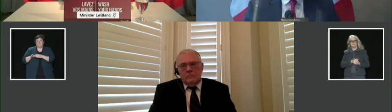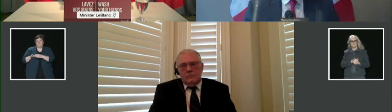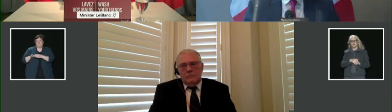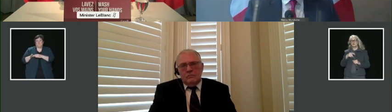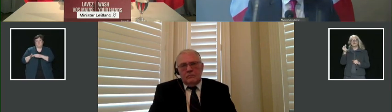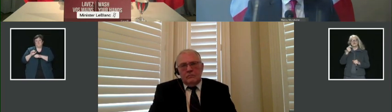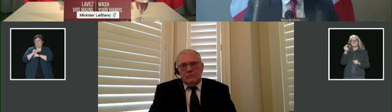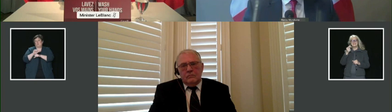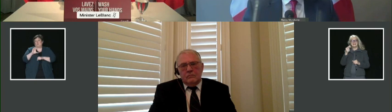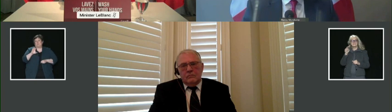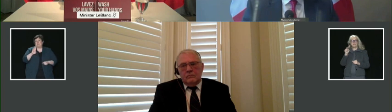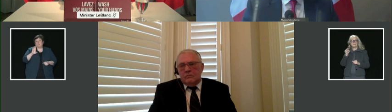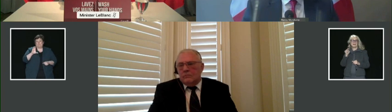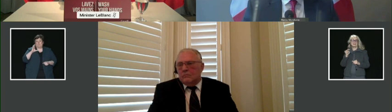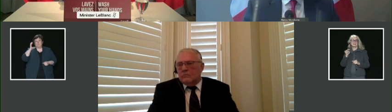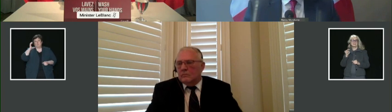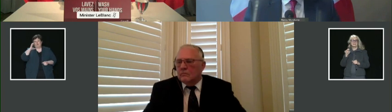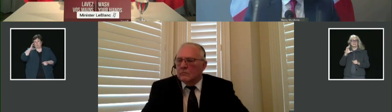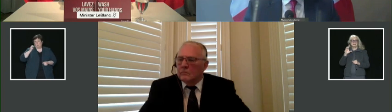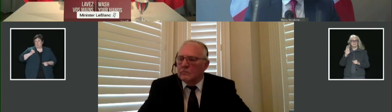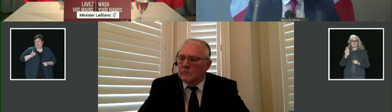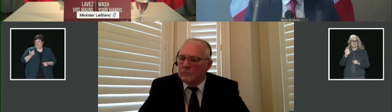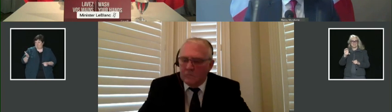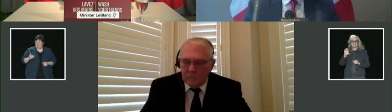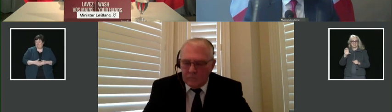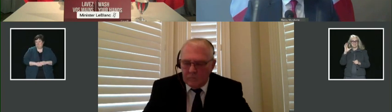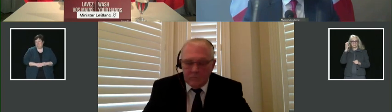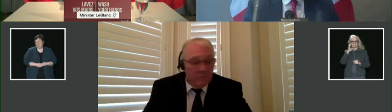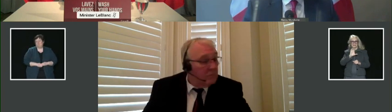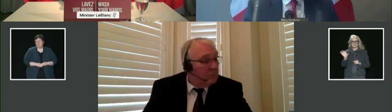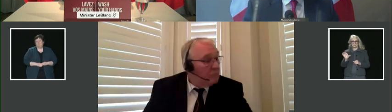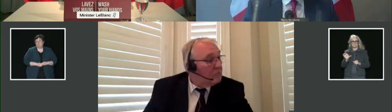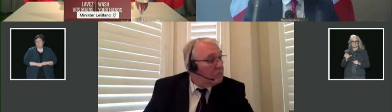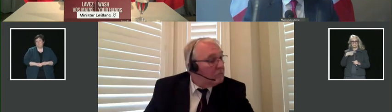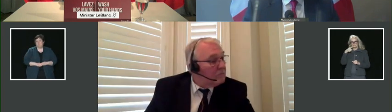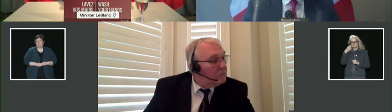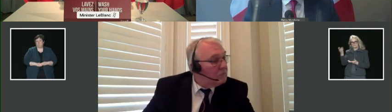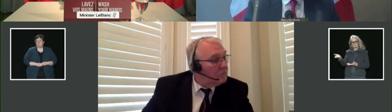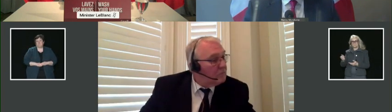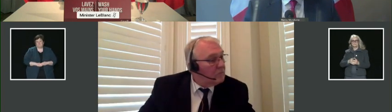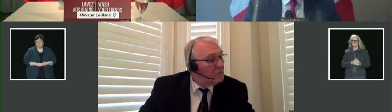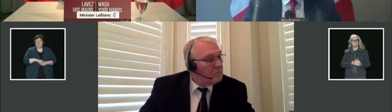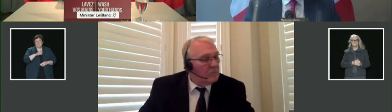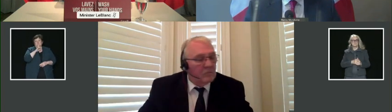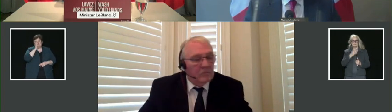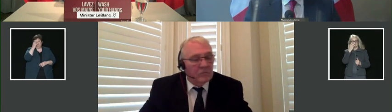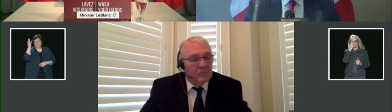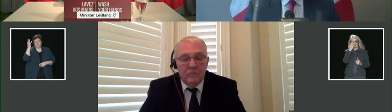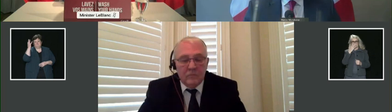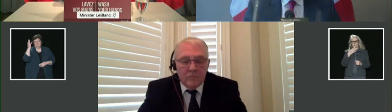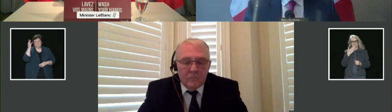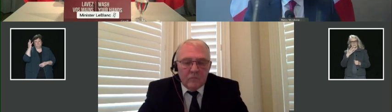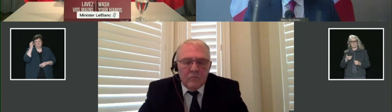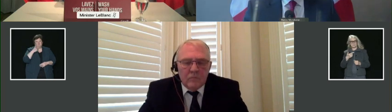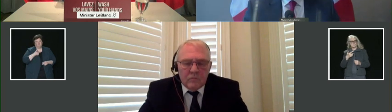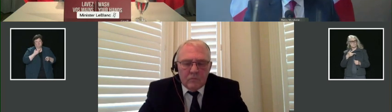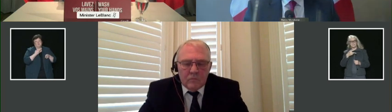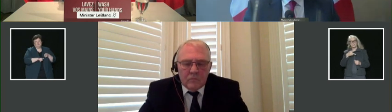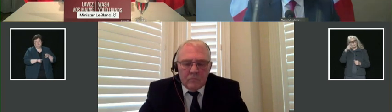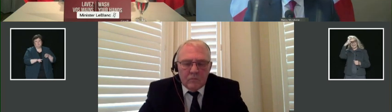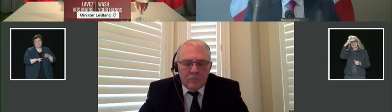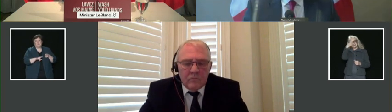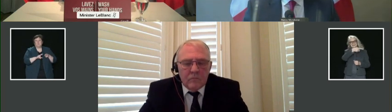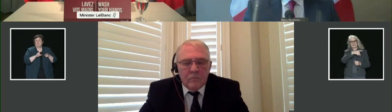Normand de CBC Radio-Canada. Please go ahead. À vous la parole. Oui, merci. Je vais faire ça vite. Au Pakistan, en ce moment, il y a